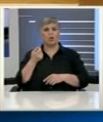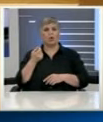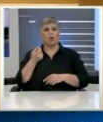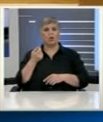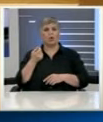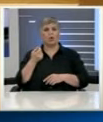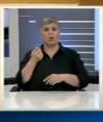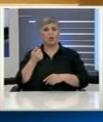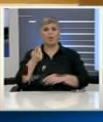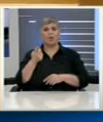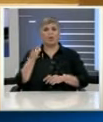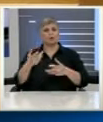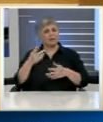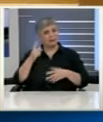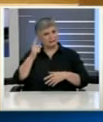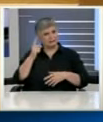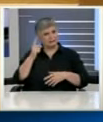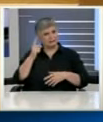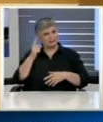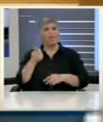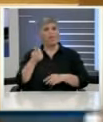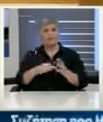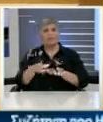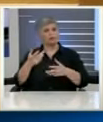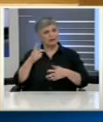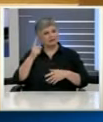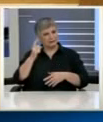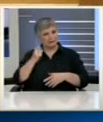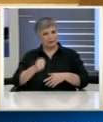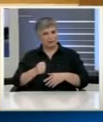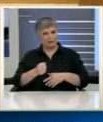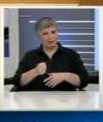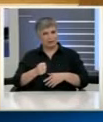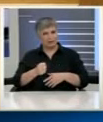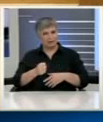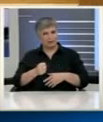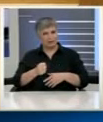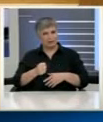είτε εκτός αν το αμφισβητείτε